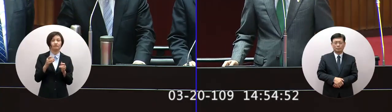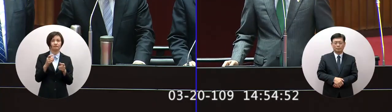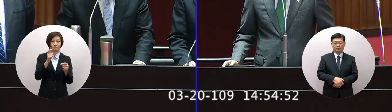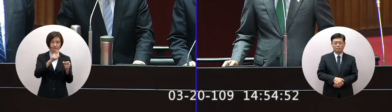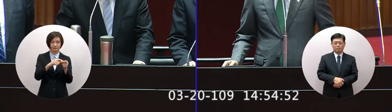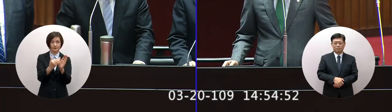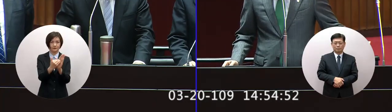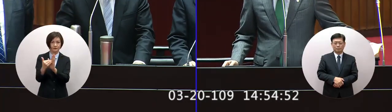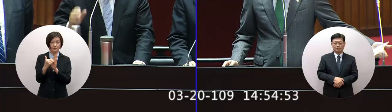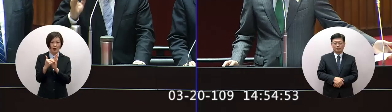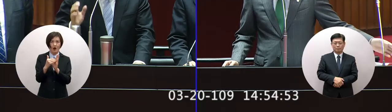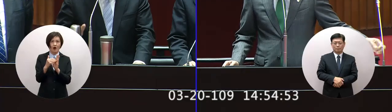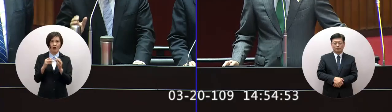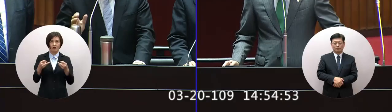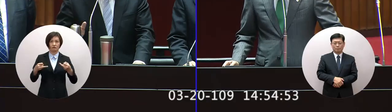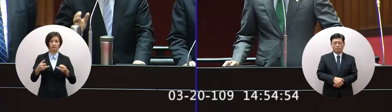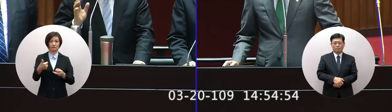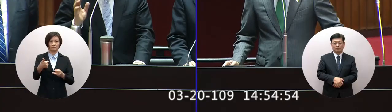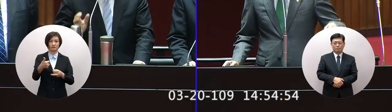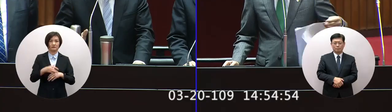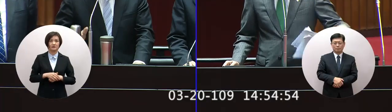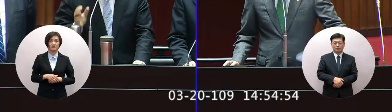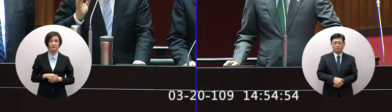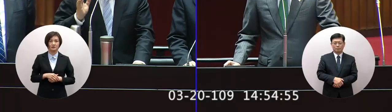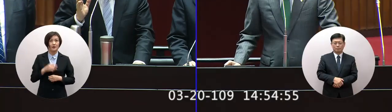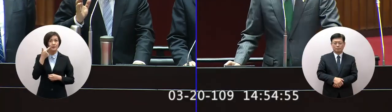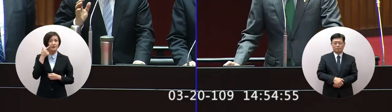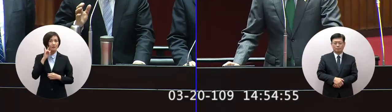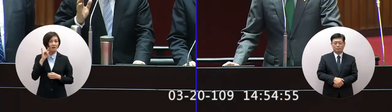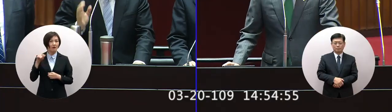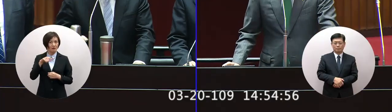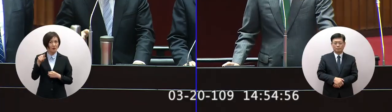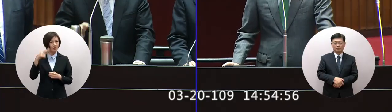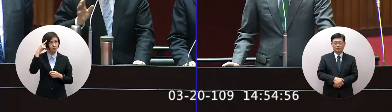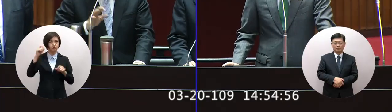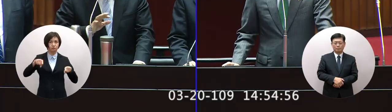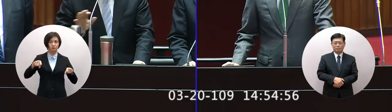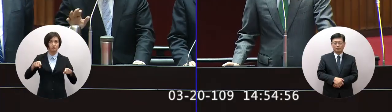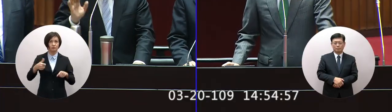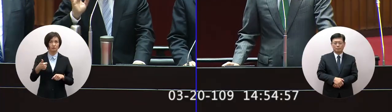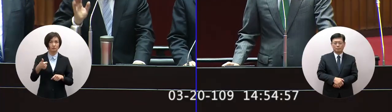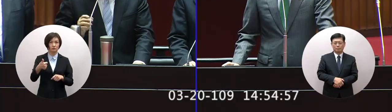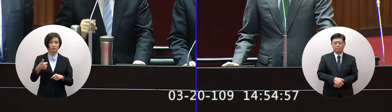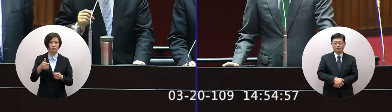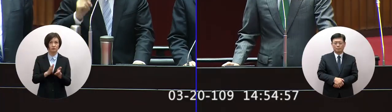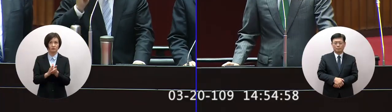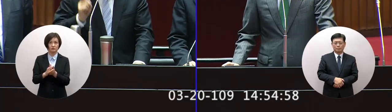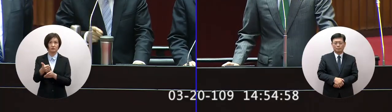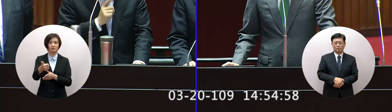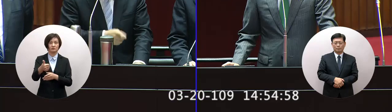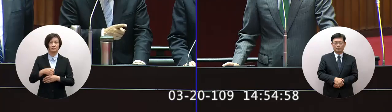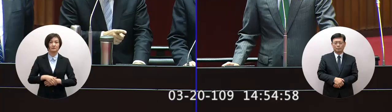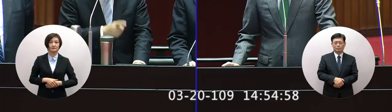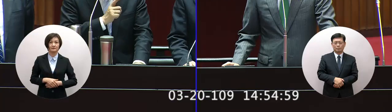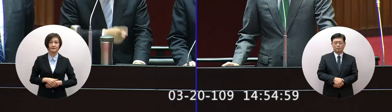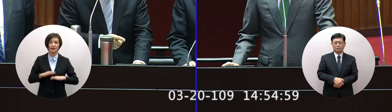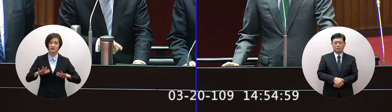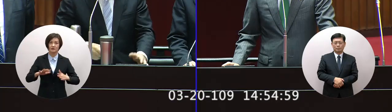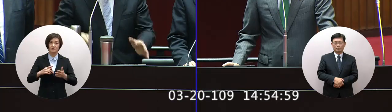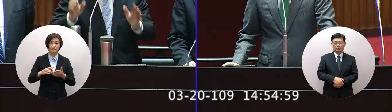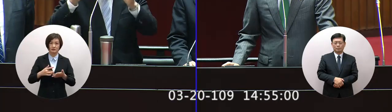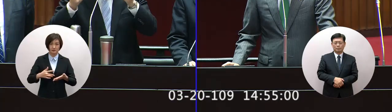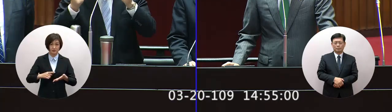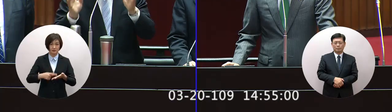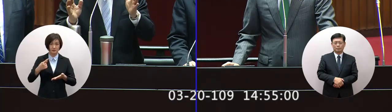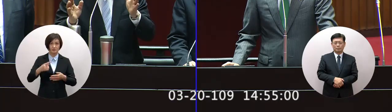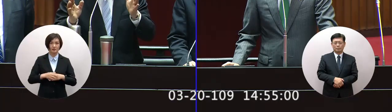是非常有效的，很受家长的肯定，各界的肯定。那这一次这个